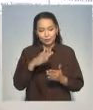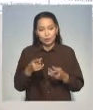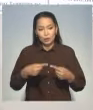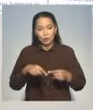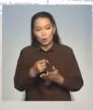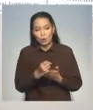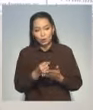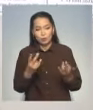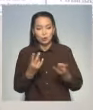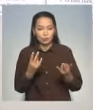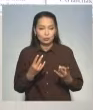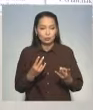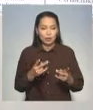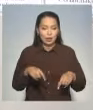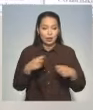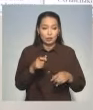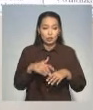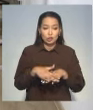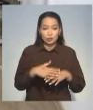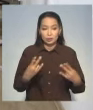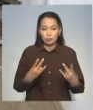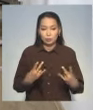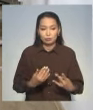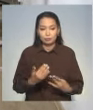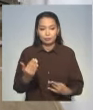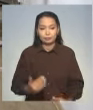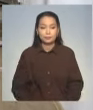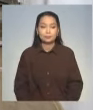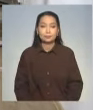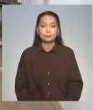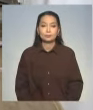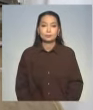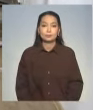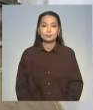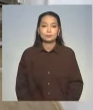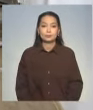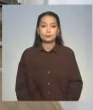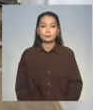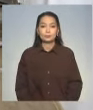отдать на нужды жителей. Берик Силбек, Анна Рахманова, Зангар Санай, Астана Таймс.